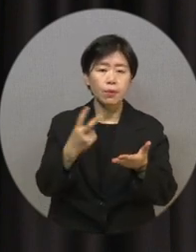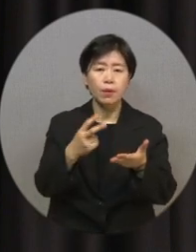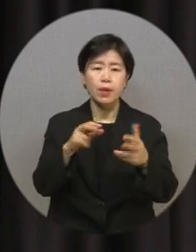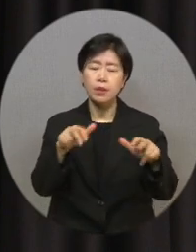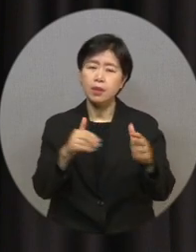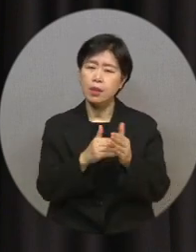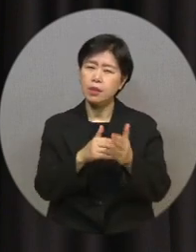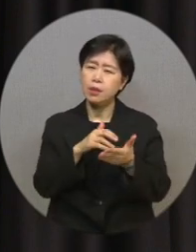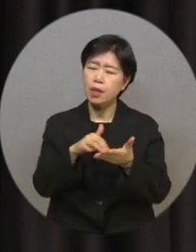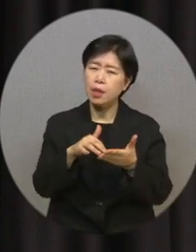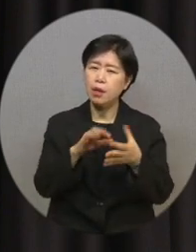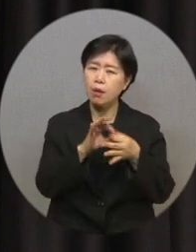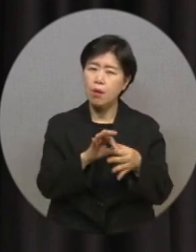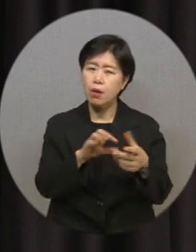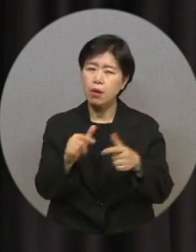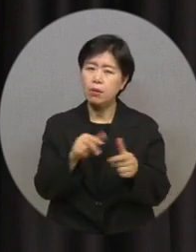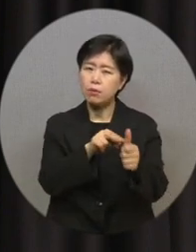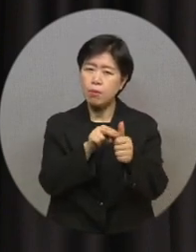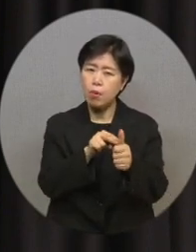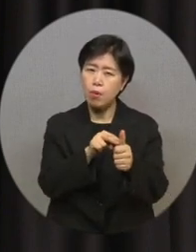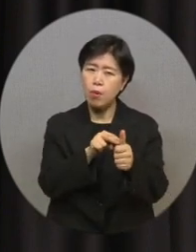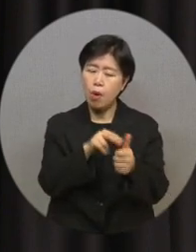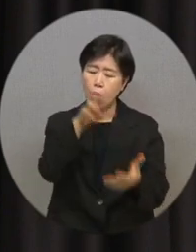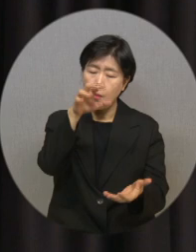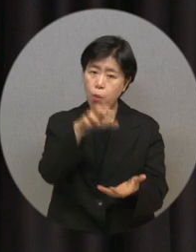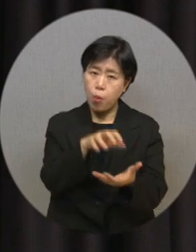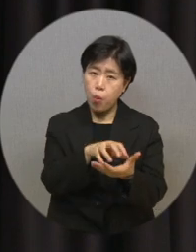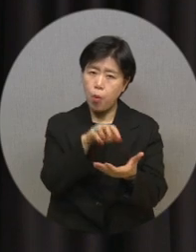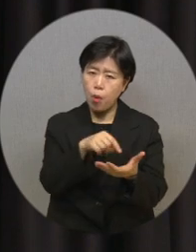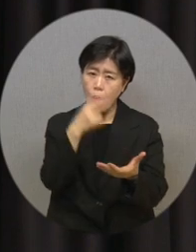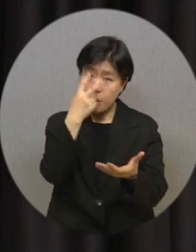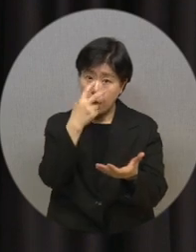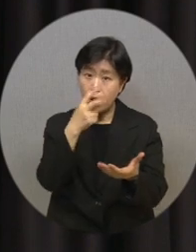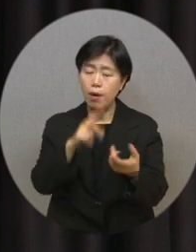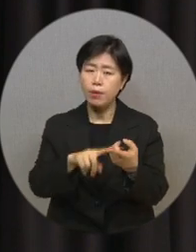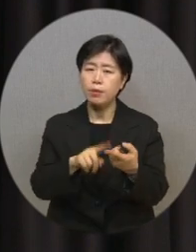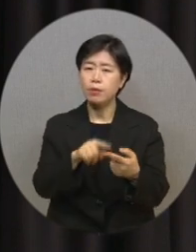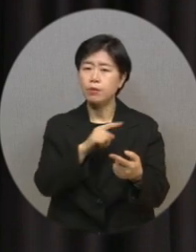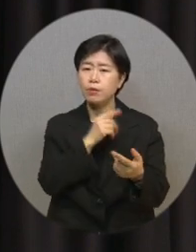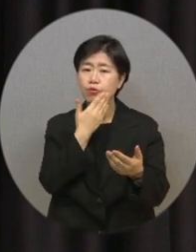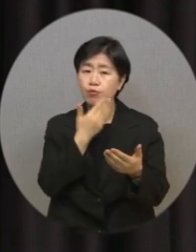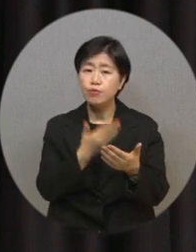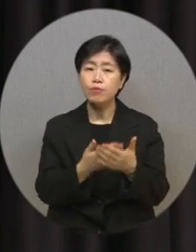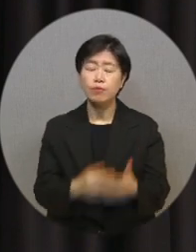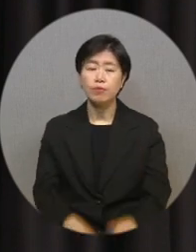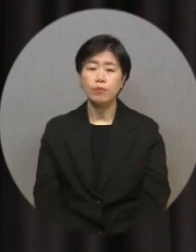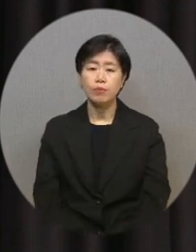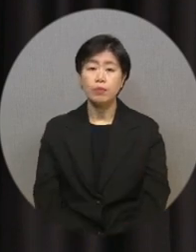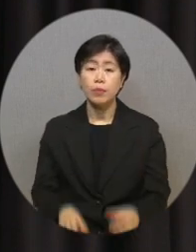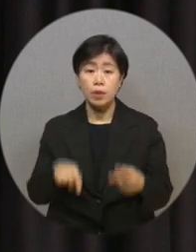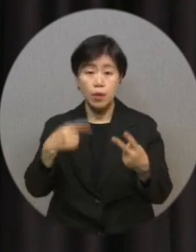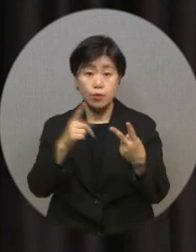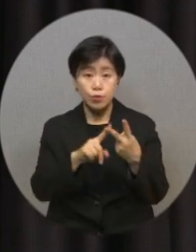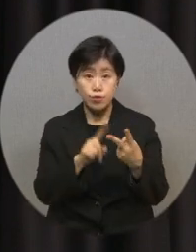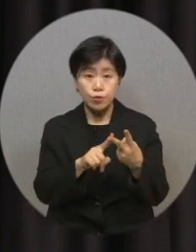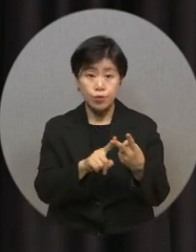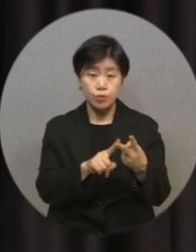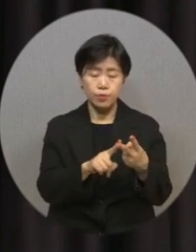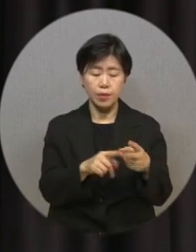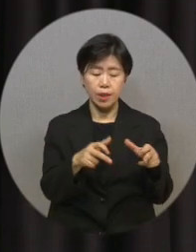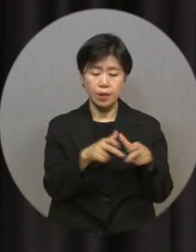가장 중요한 거고요 그 또 다음에 두 번째는 시설에서 나온 장애인 분들이